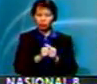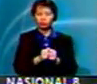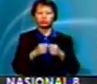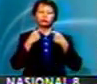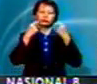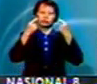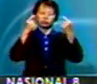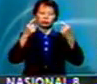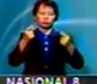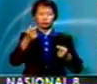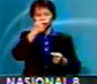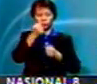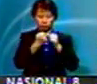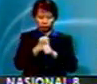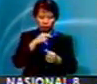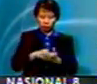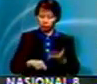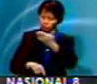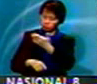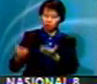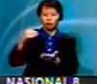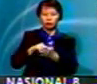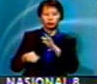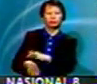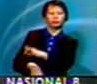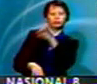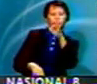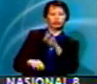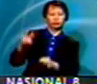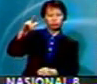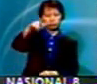termakbul. Manakan tidak, tahun ini beliau sekali lagi terpilih untuk